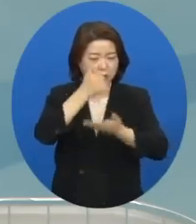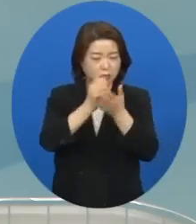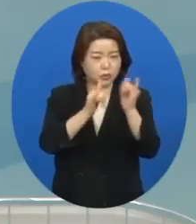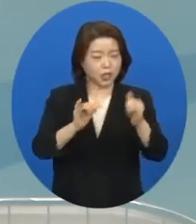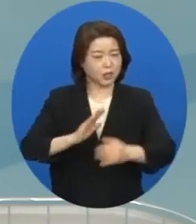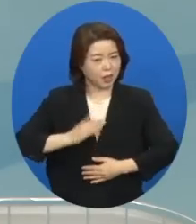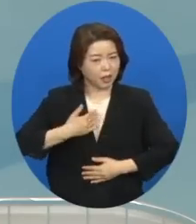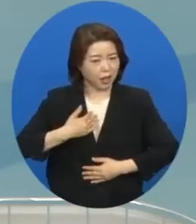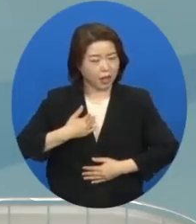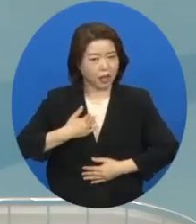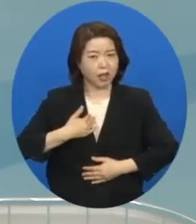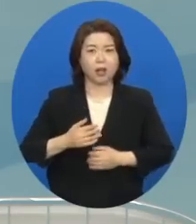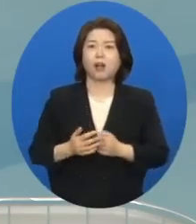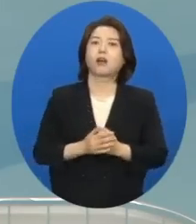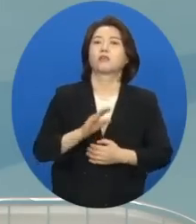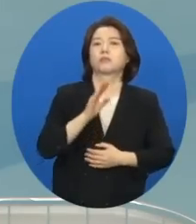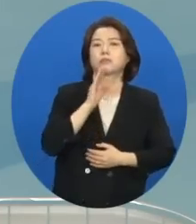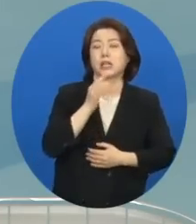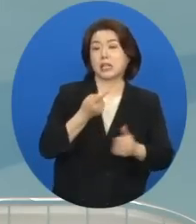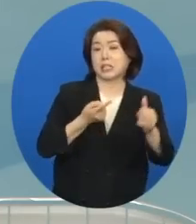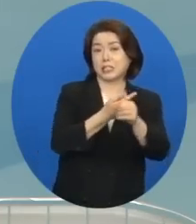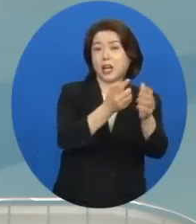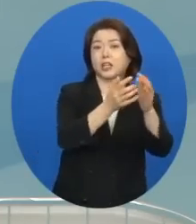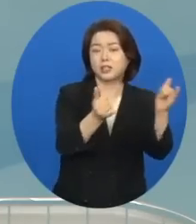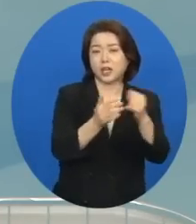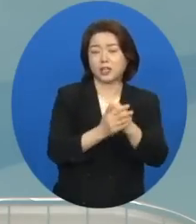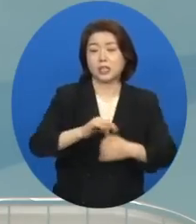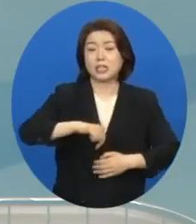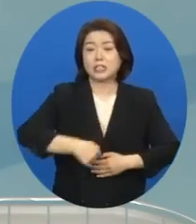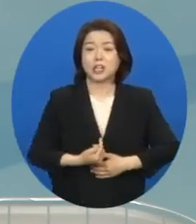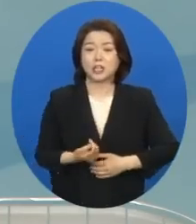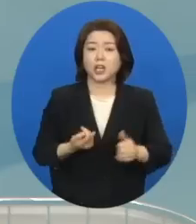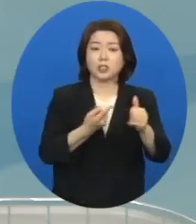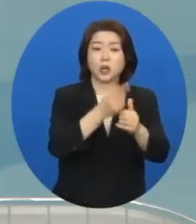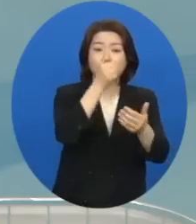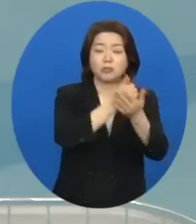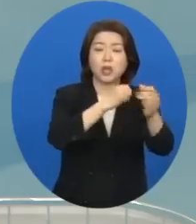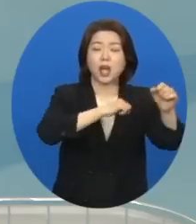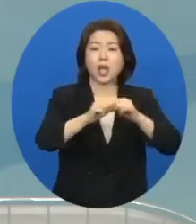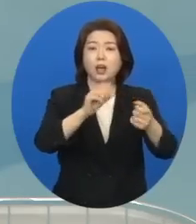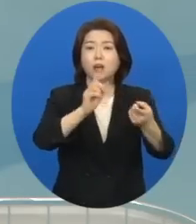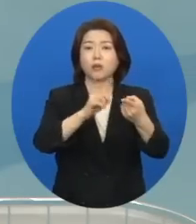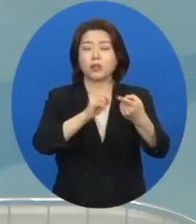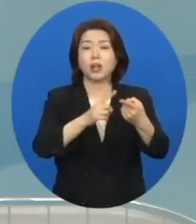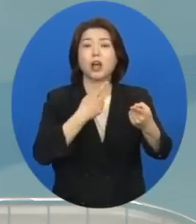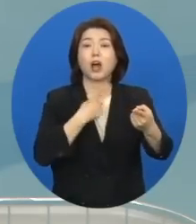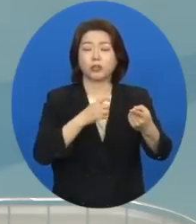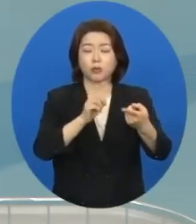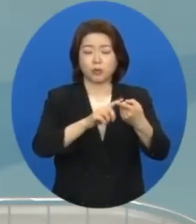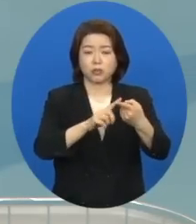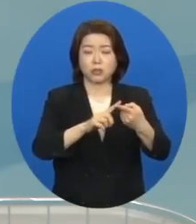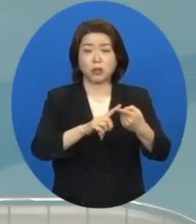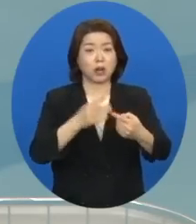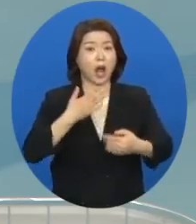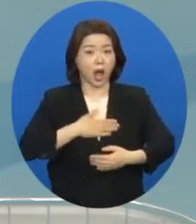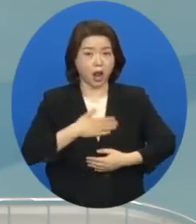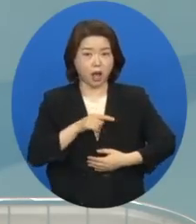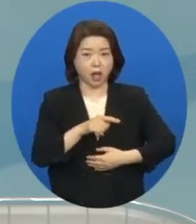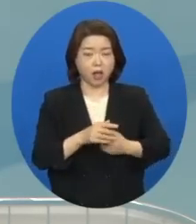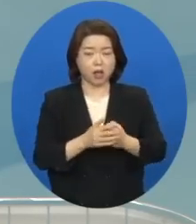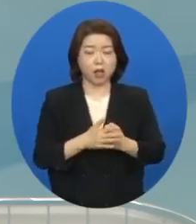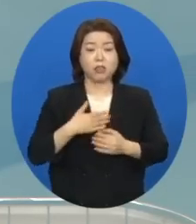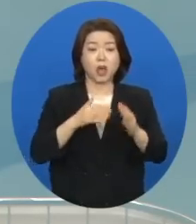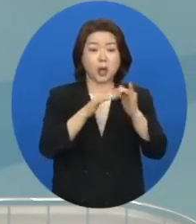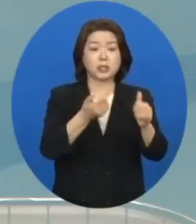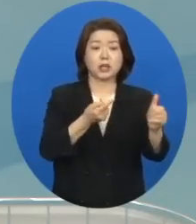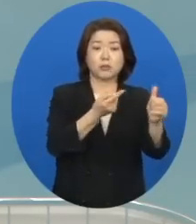살인자는요 적어도 자기가 살인했다는 건 알아요. 내가 사람 죽였어, 살인자는 당연히